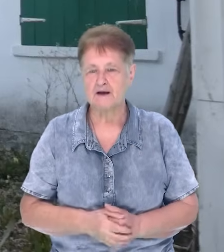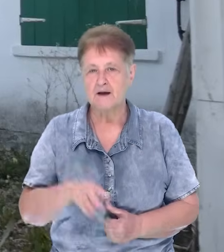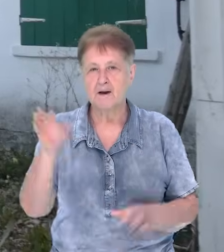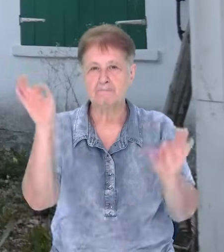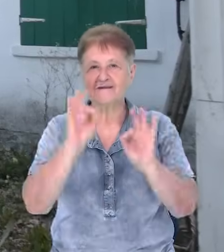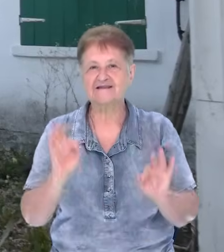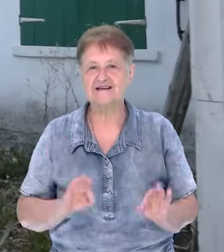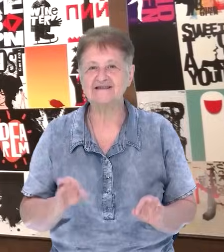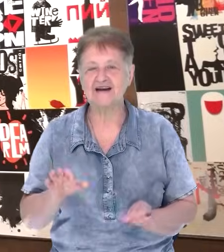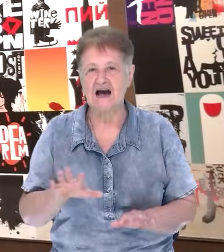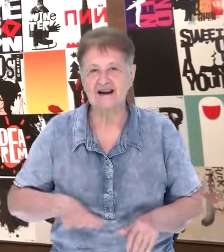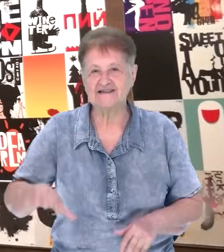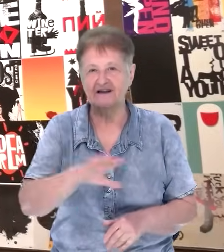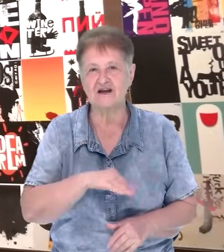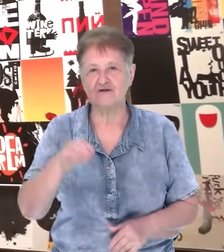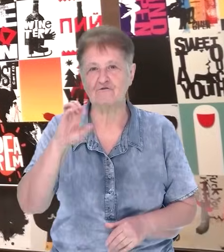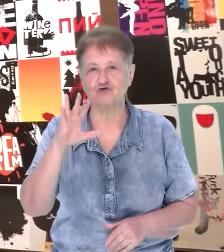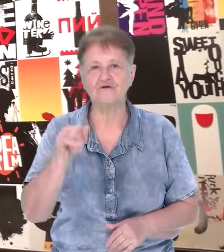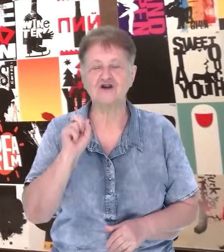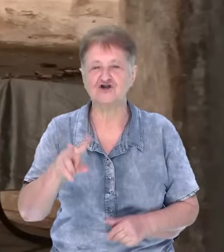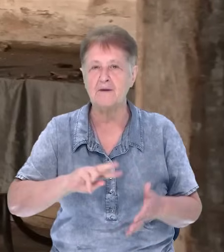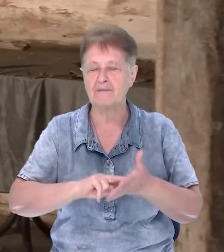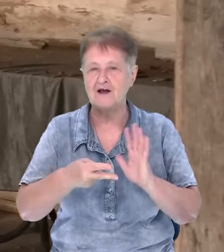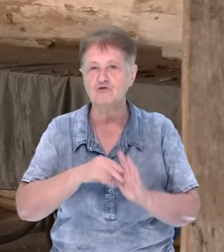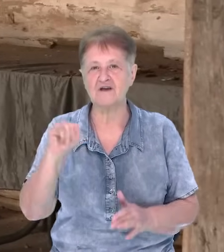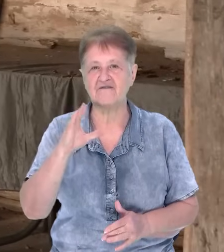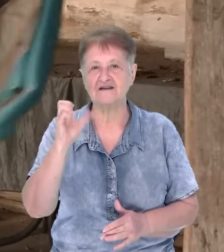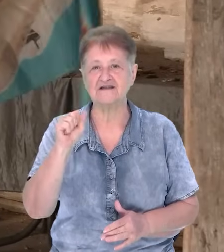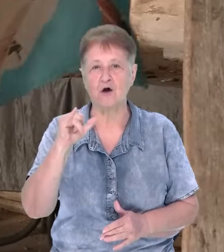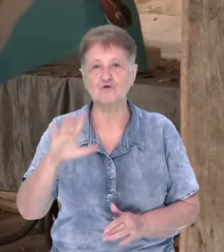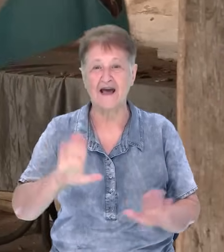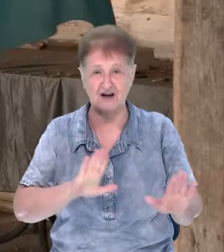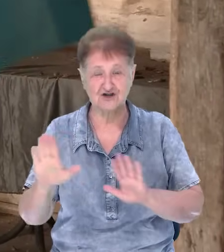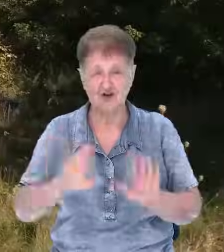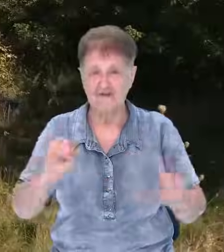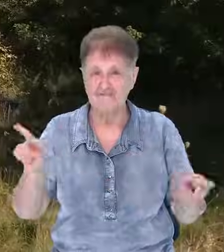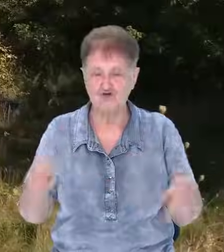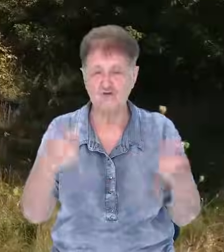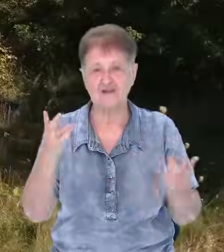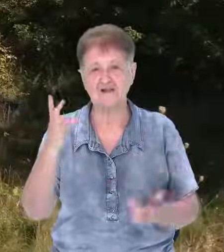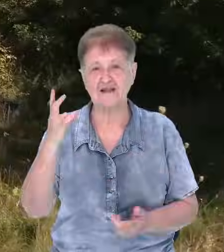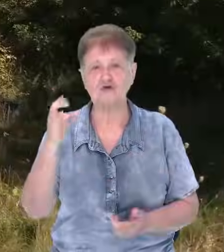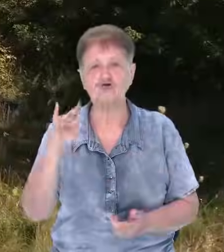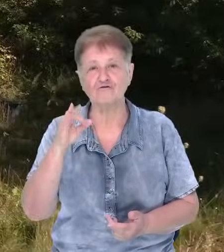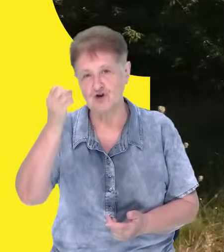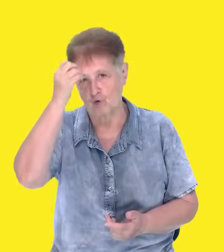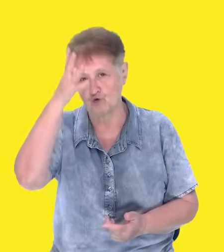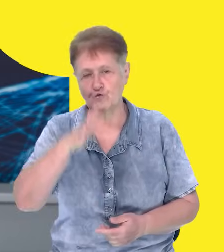Мистецька резиденція у Жовіді. Чи планує український кінорежисер Іван Сауткін відродити на Сновщині культурний